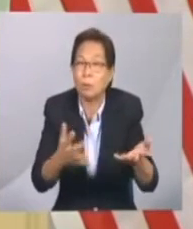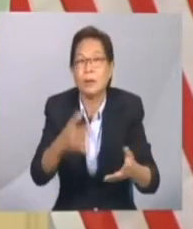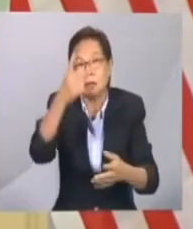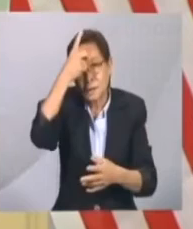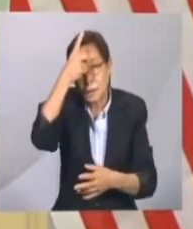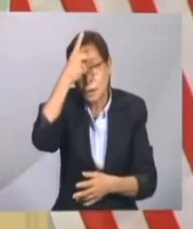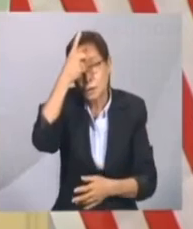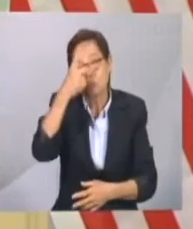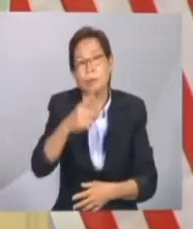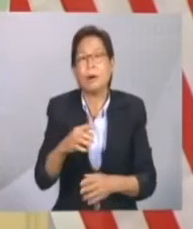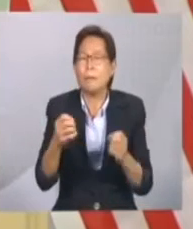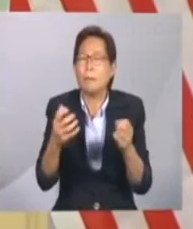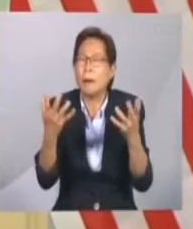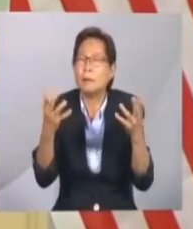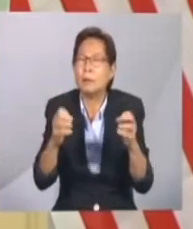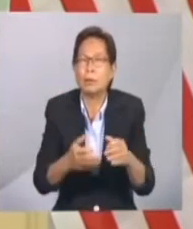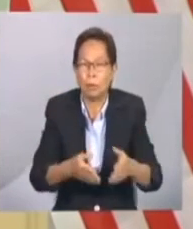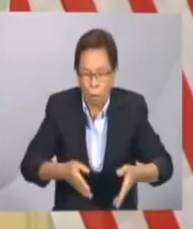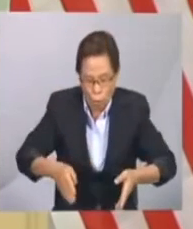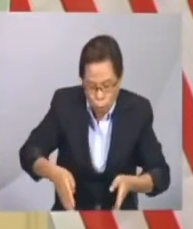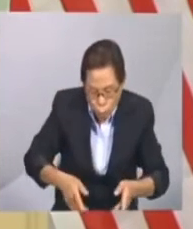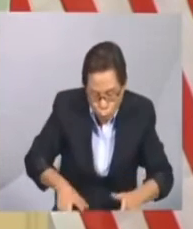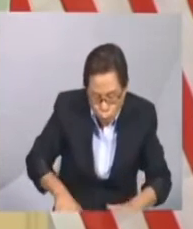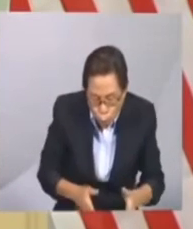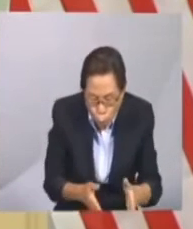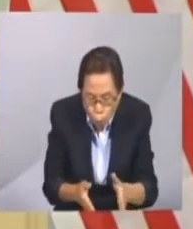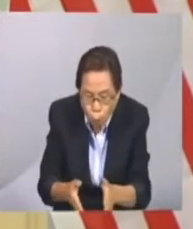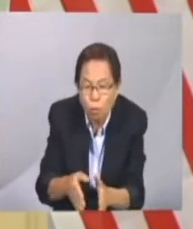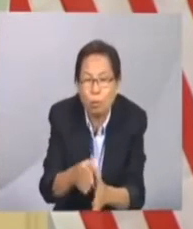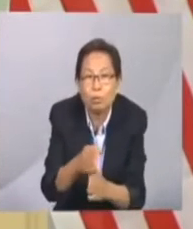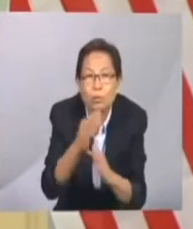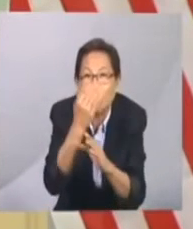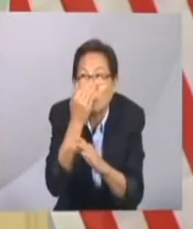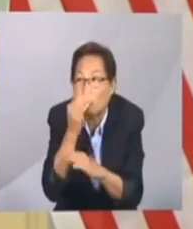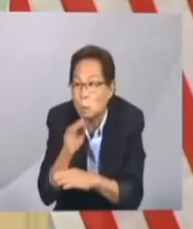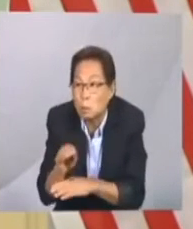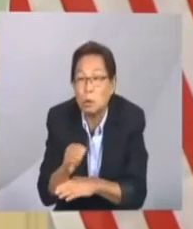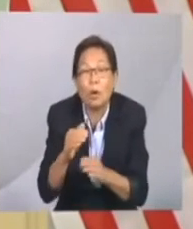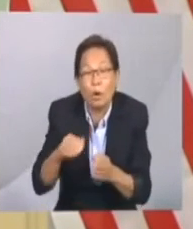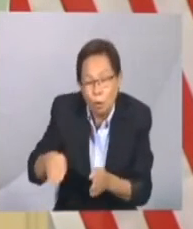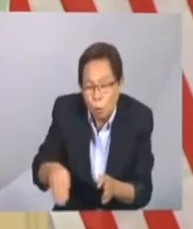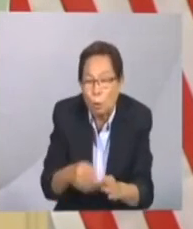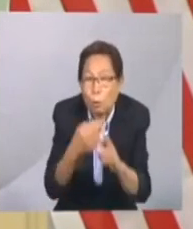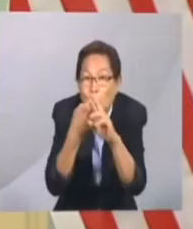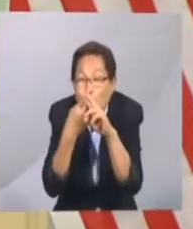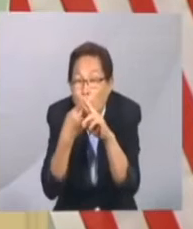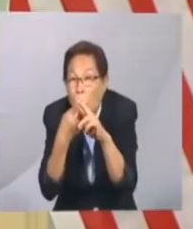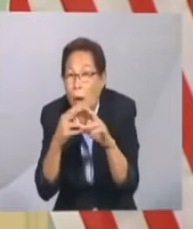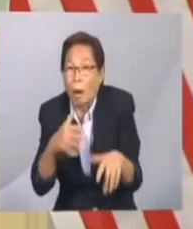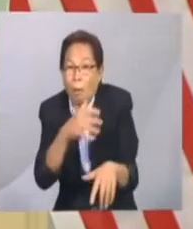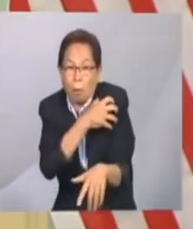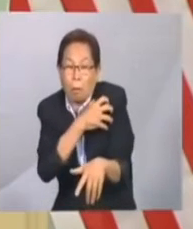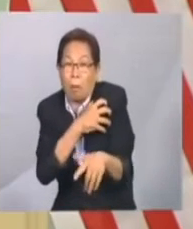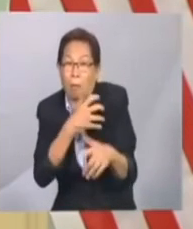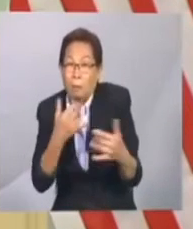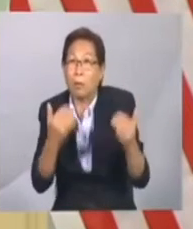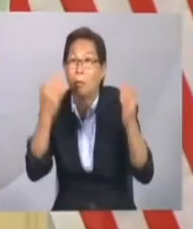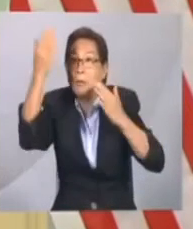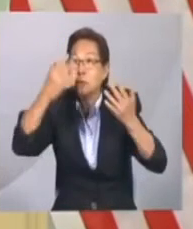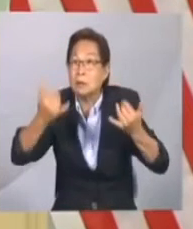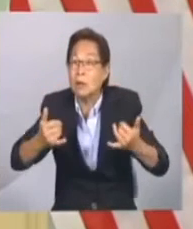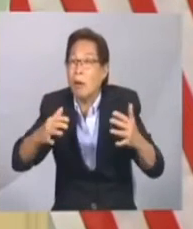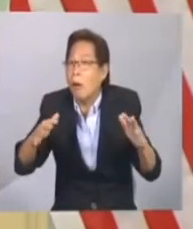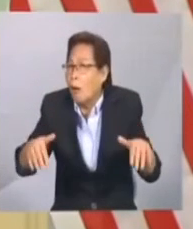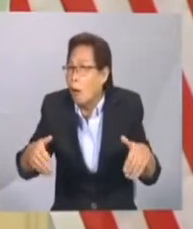Seri, berapa banyakkah lorong tikus yang telah dikenal pasti oleh pihak berkuasa dan bagaimana keselamatan keadaan negara sekarang? Terima kasih Datuk